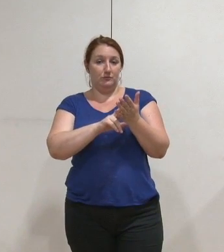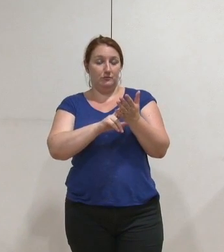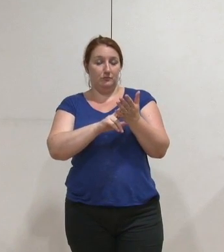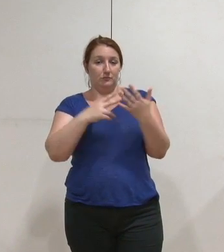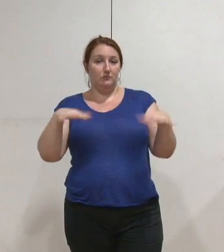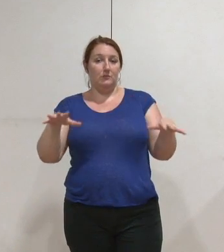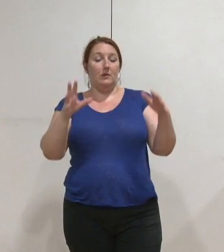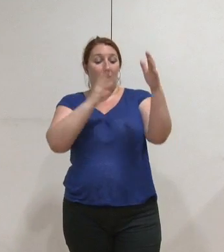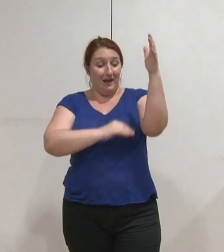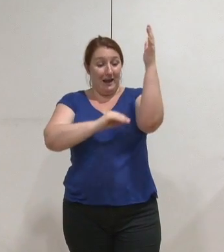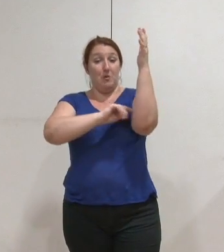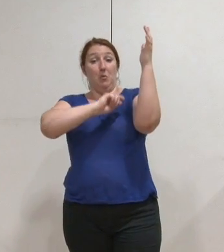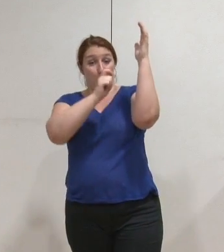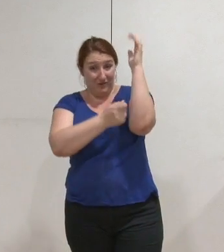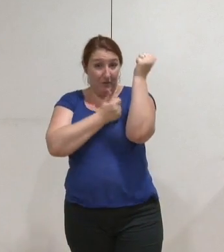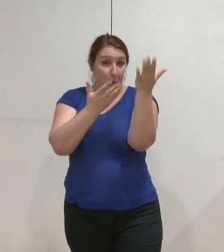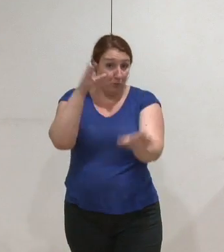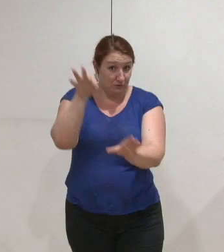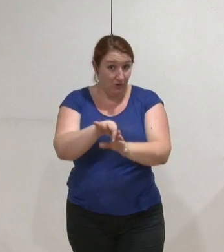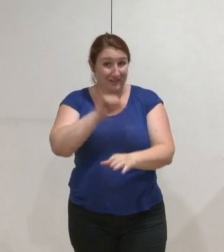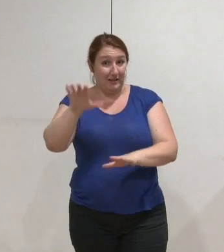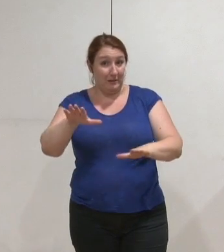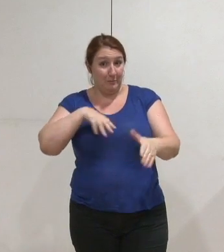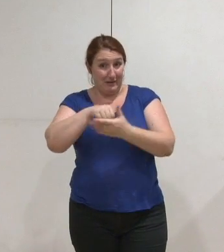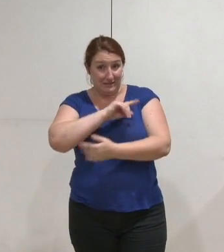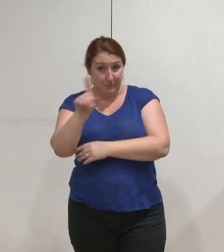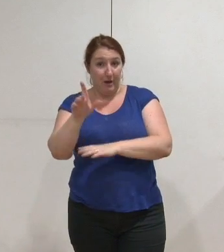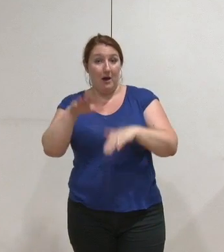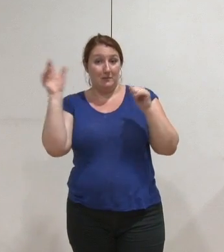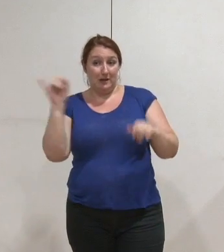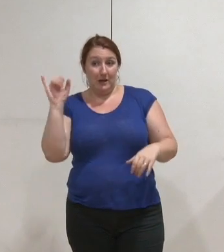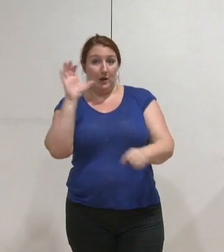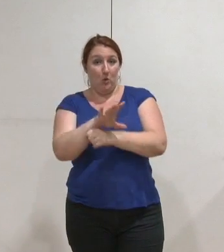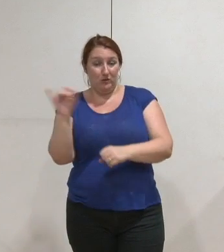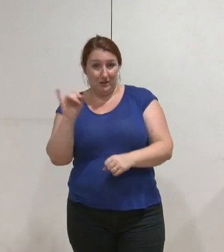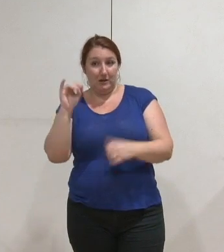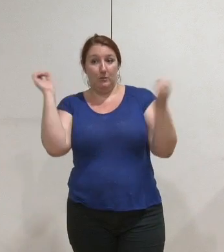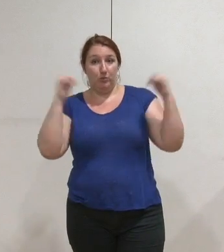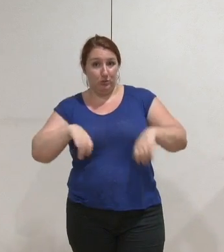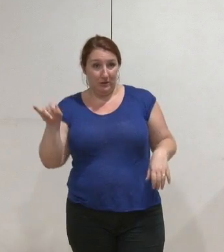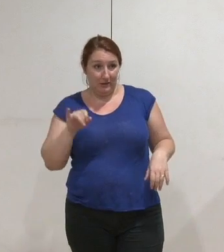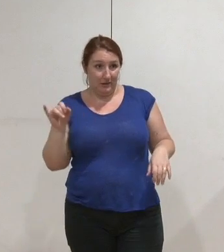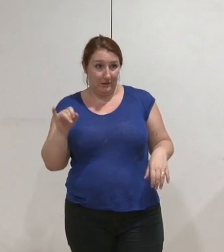sousamendé qui ne prend pas part au vote qui s'abstient qui est contre qui est